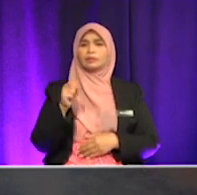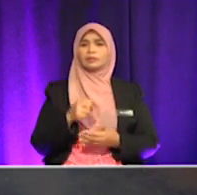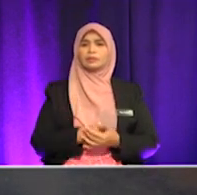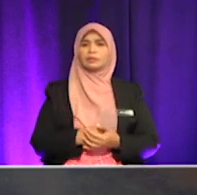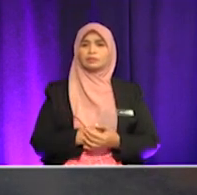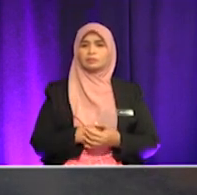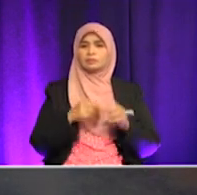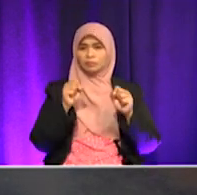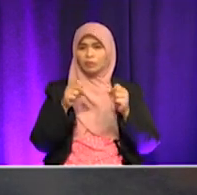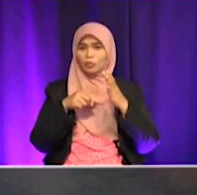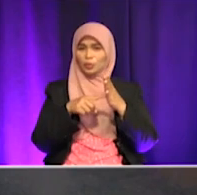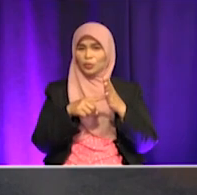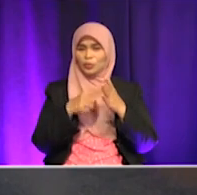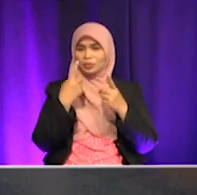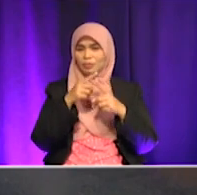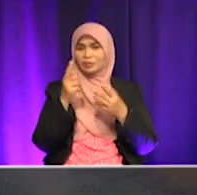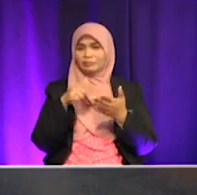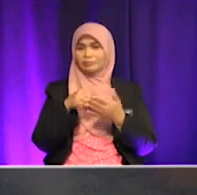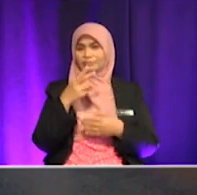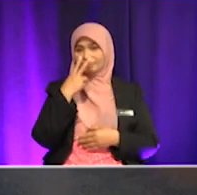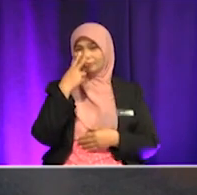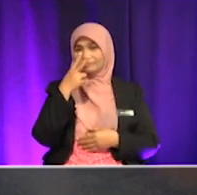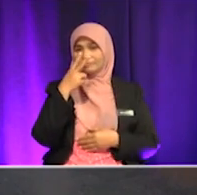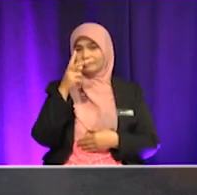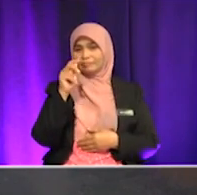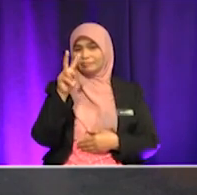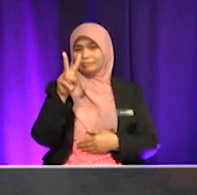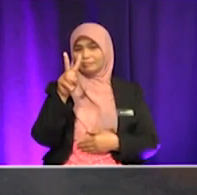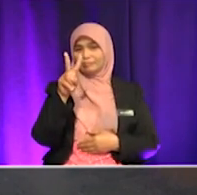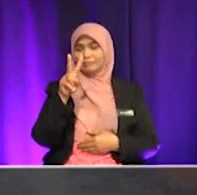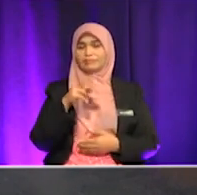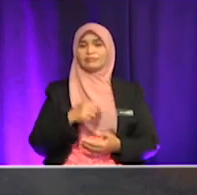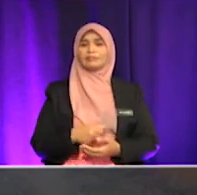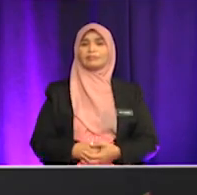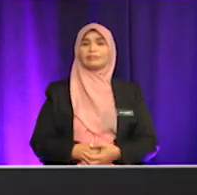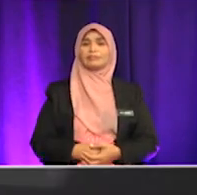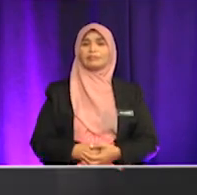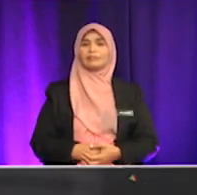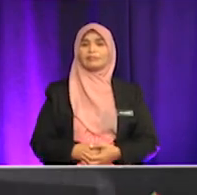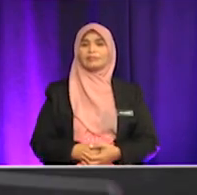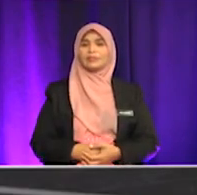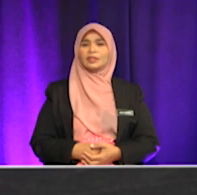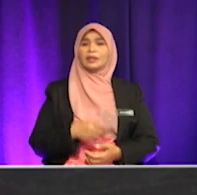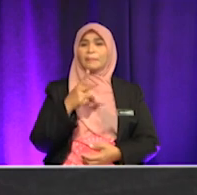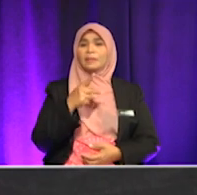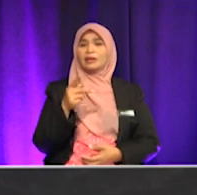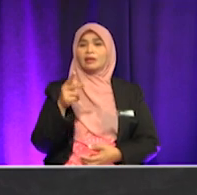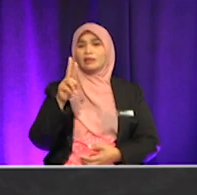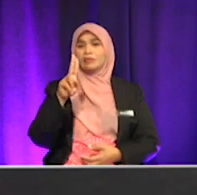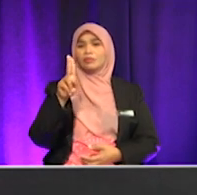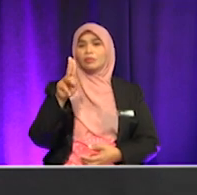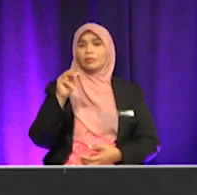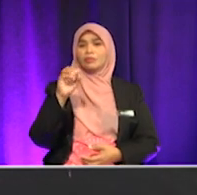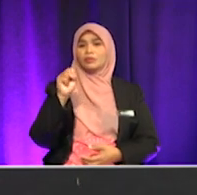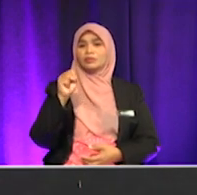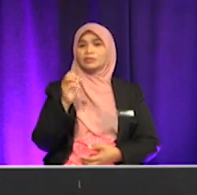tunjukkan sekali lagi jawapan Yong Wei. Boleh Yong Wei lagi sekali? Okey. Yong Wei, dia letakkan perkara rumus tadi di sebelah